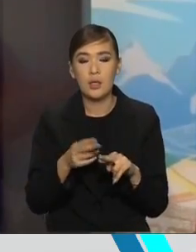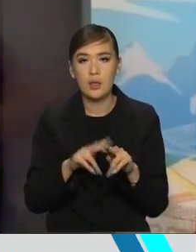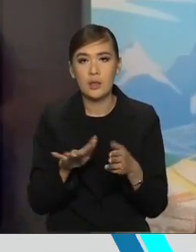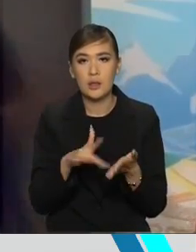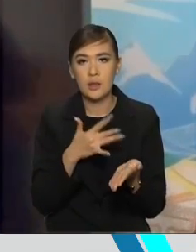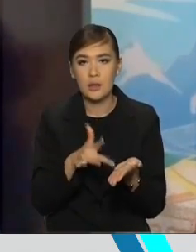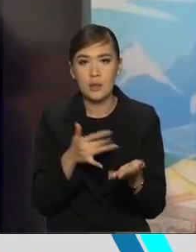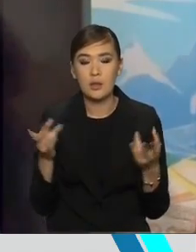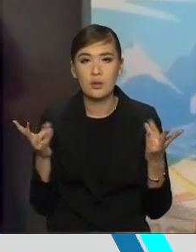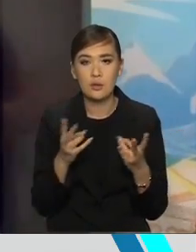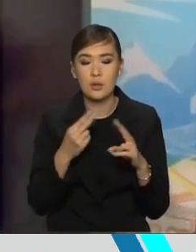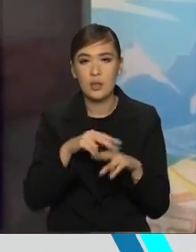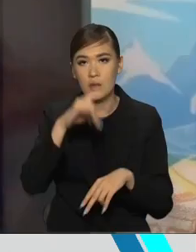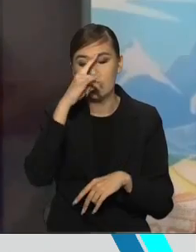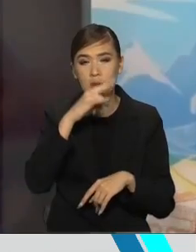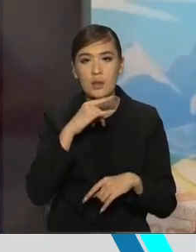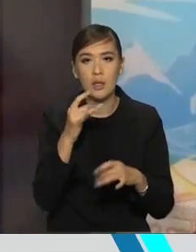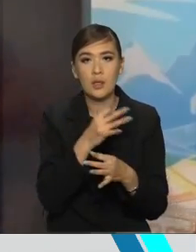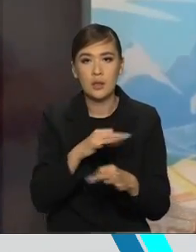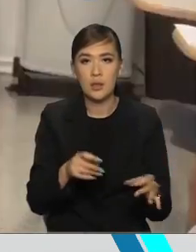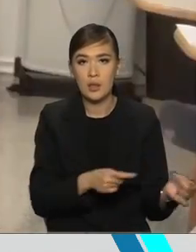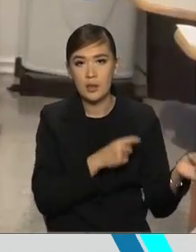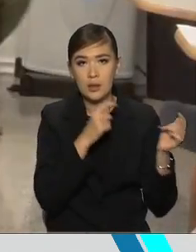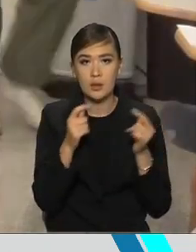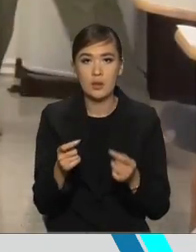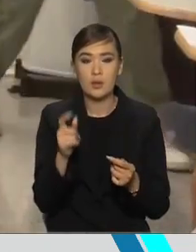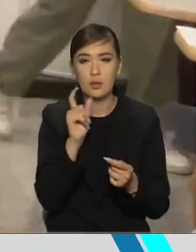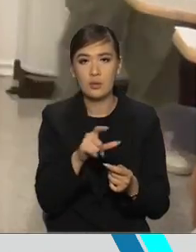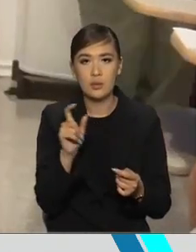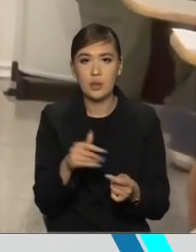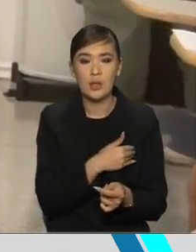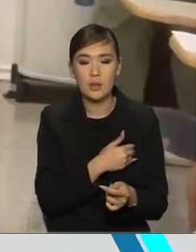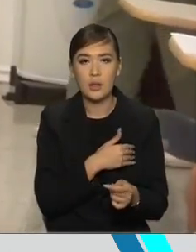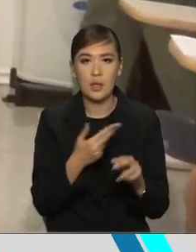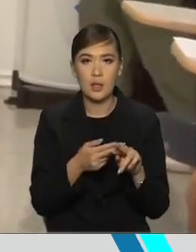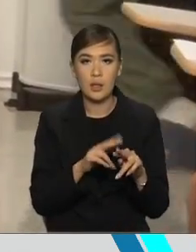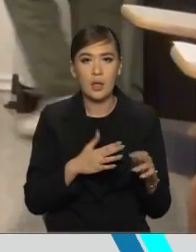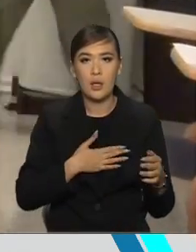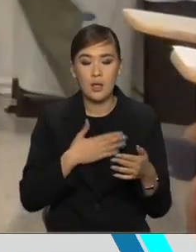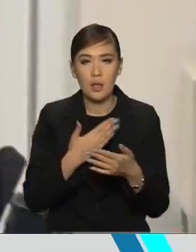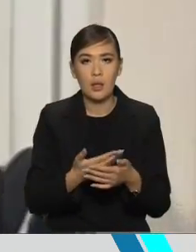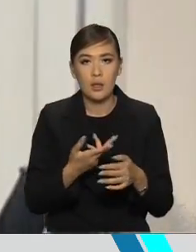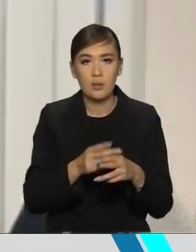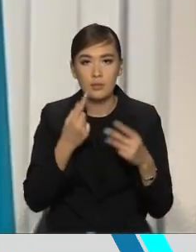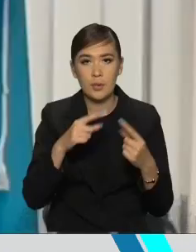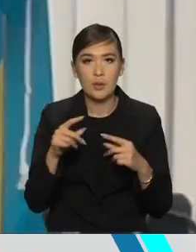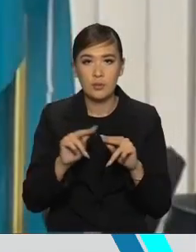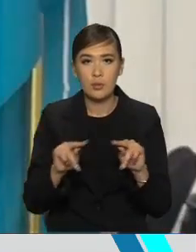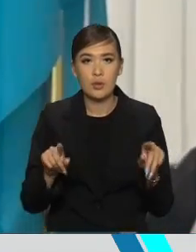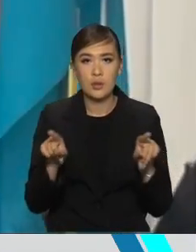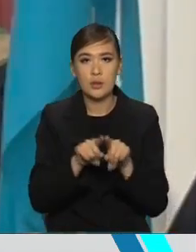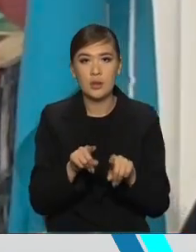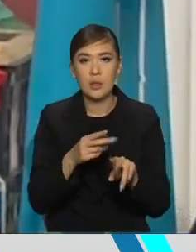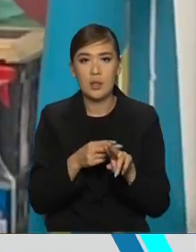кезде бізде Қазақстаннан осы еріктілер алып келіп жатады. Гүлнардың өзі де ерікті. Қауымдастықтағы басқа да ұстаздар секілді қызметі